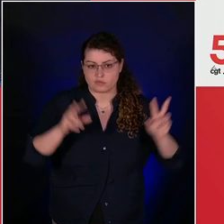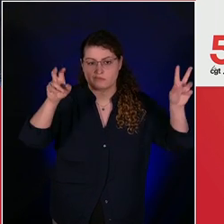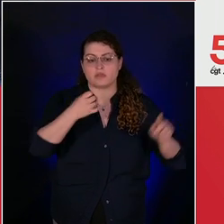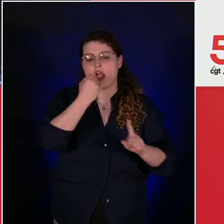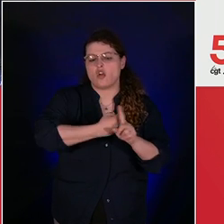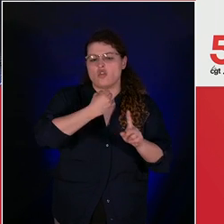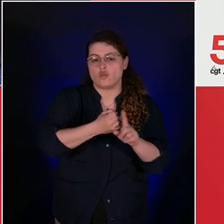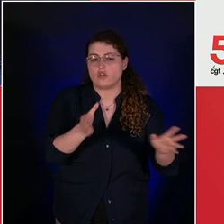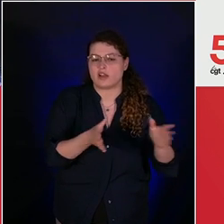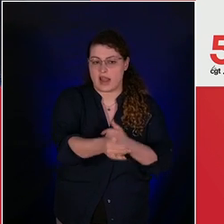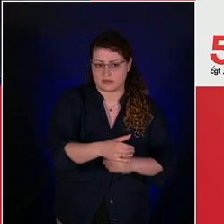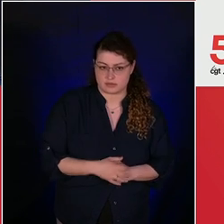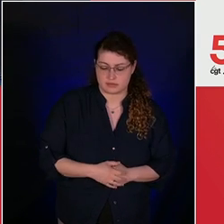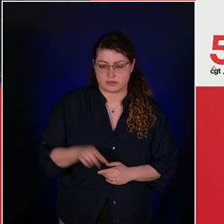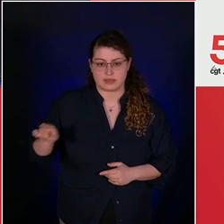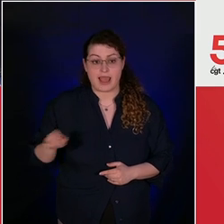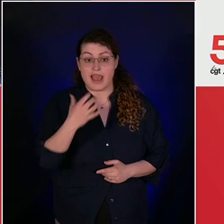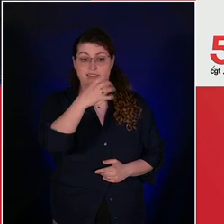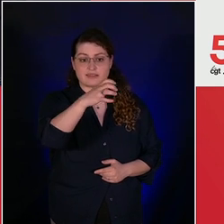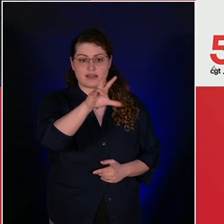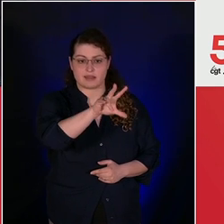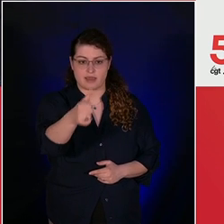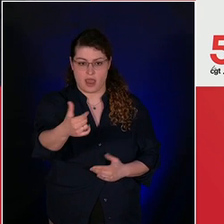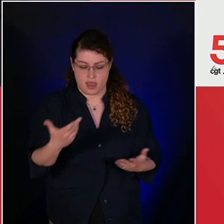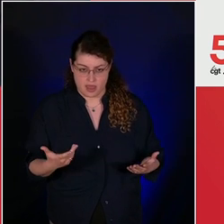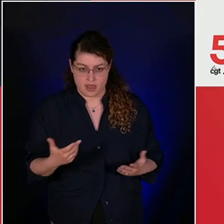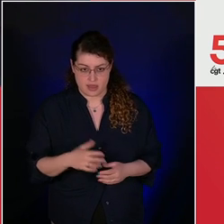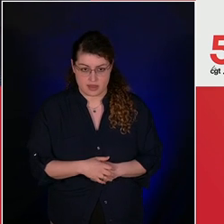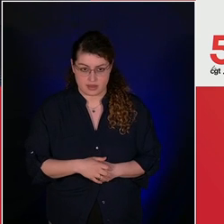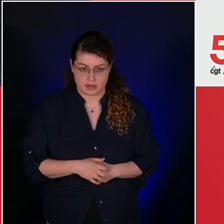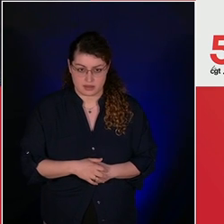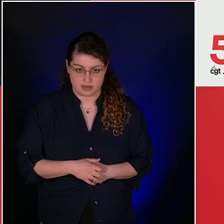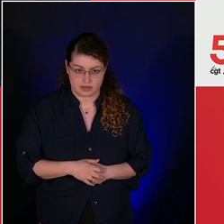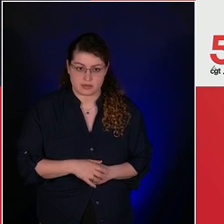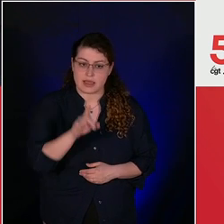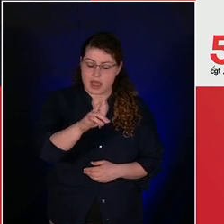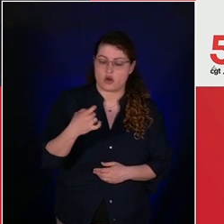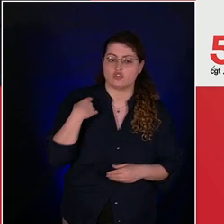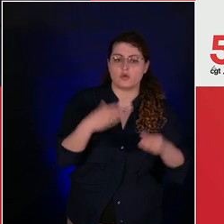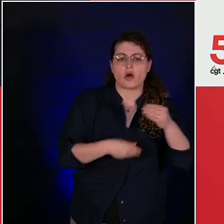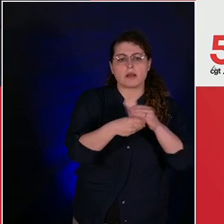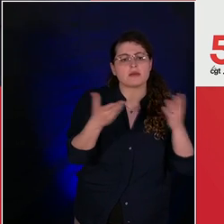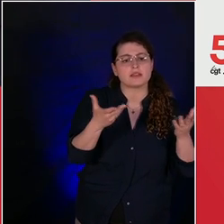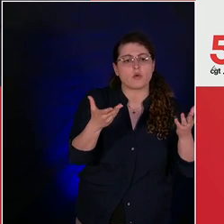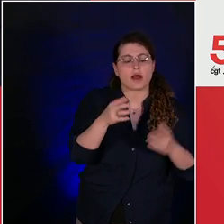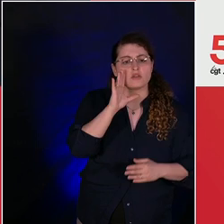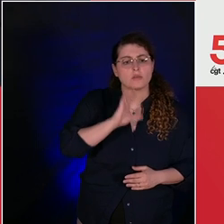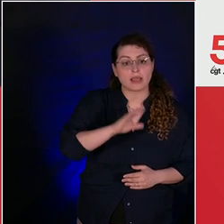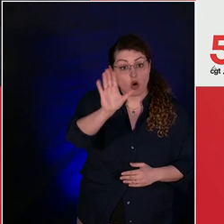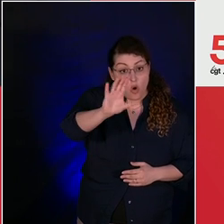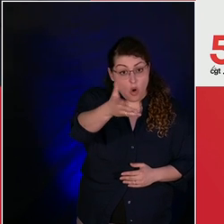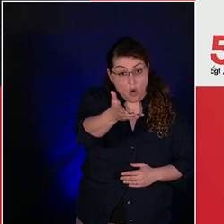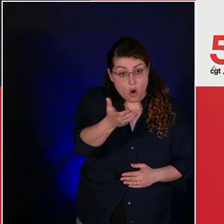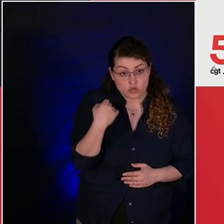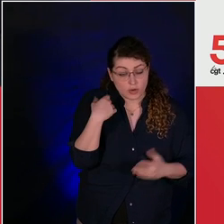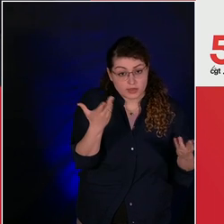classe 531 je propose donc le numéro de l'amendement mon camarade s'il te plaît1 ohoh le numéro